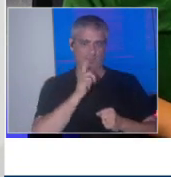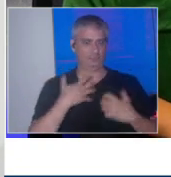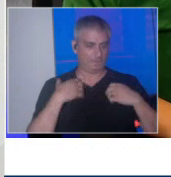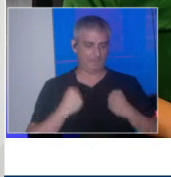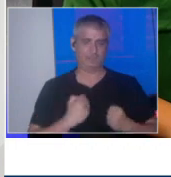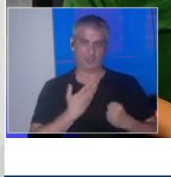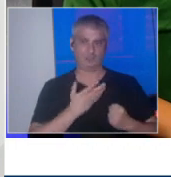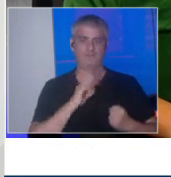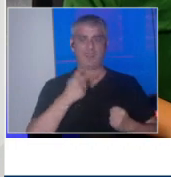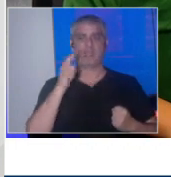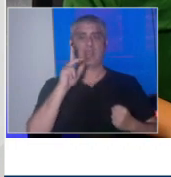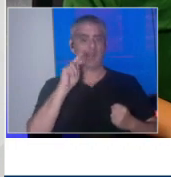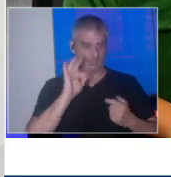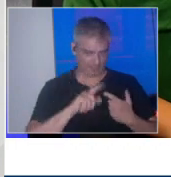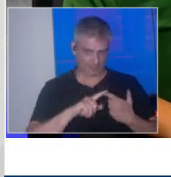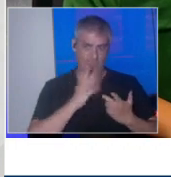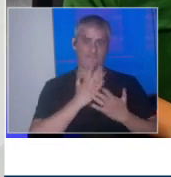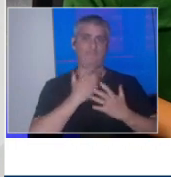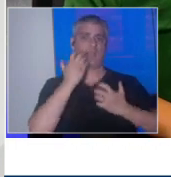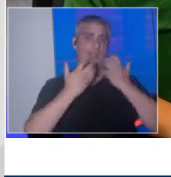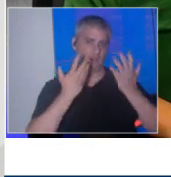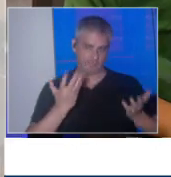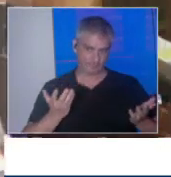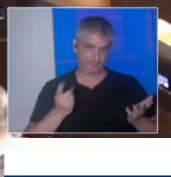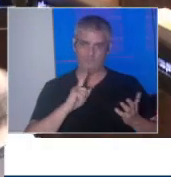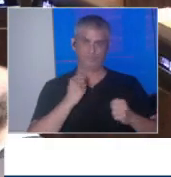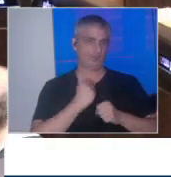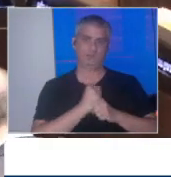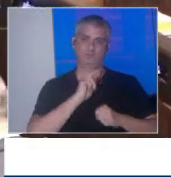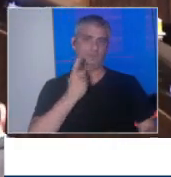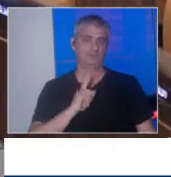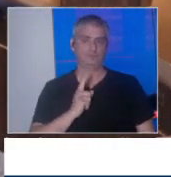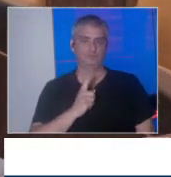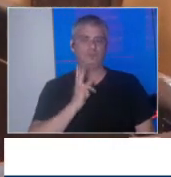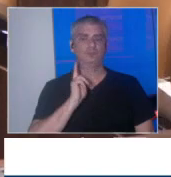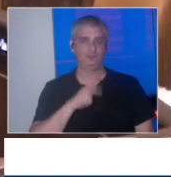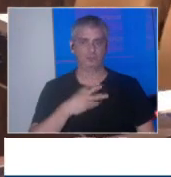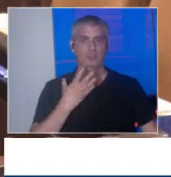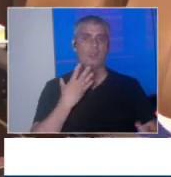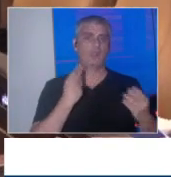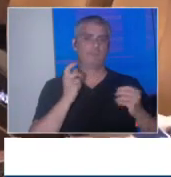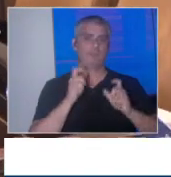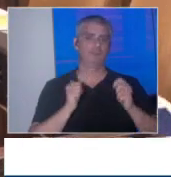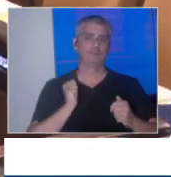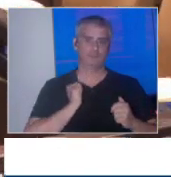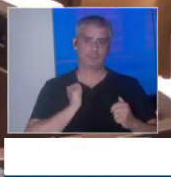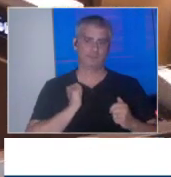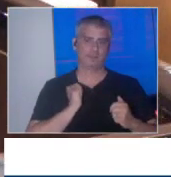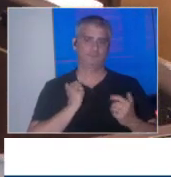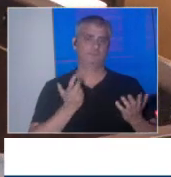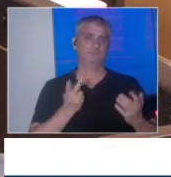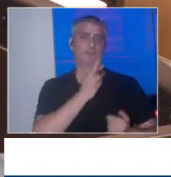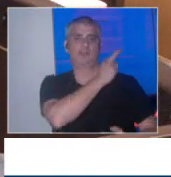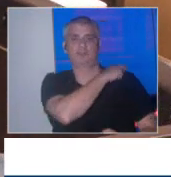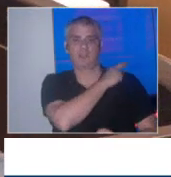ביטחוני, וגלנט בטח ובטח, והוא כבר נעמד על הרגליים האחוריות, אבל הוא לא עשה את זה עוד פעם. יש עוד הרבה אנשי צבא, תת